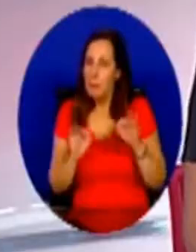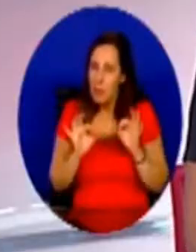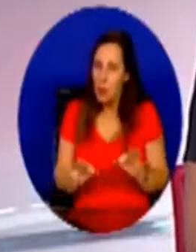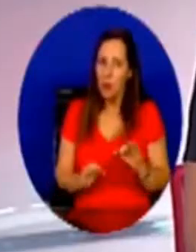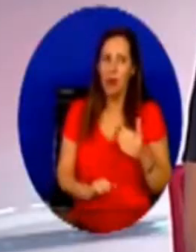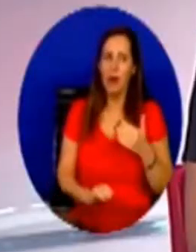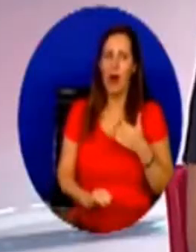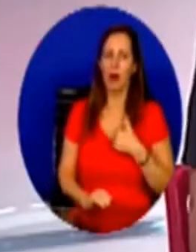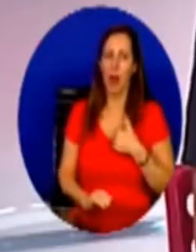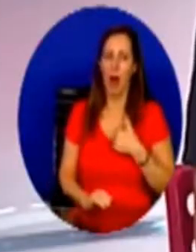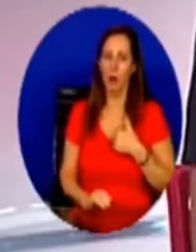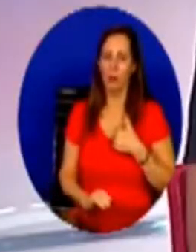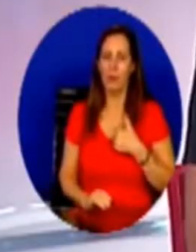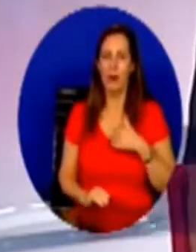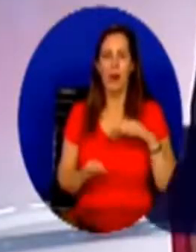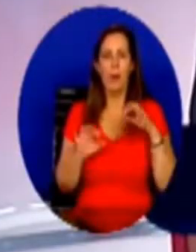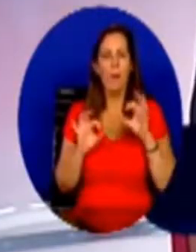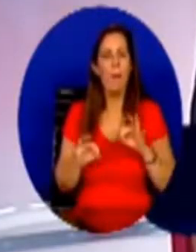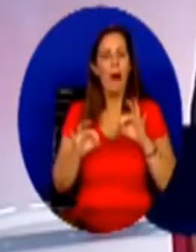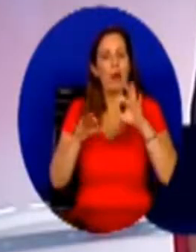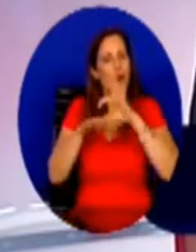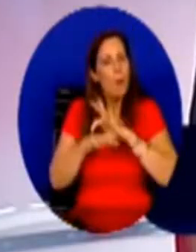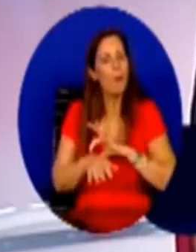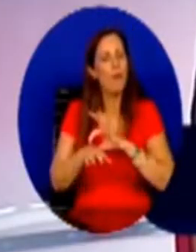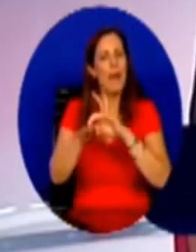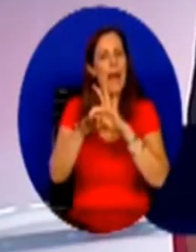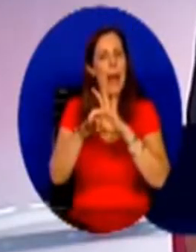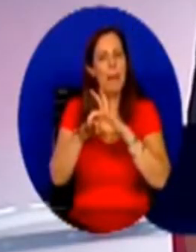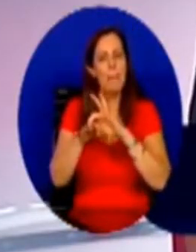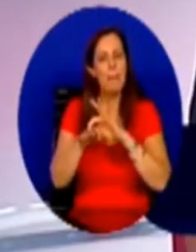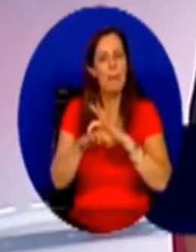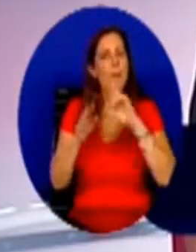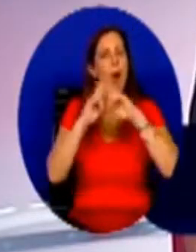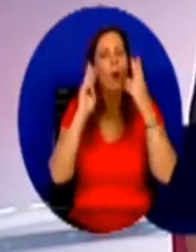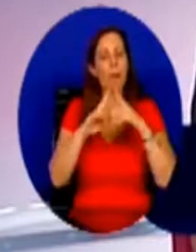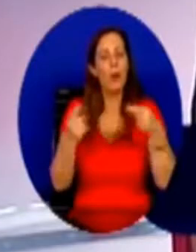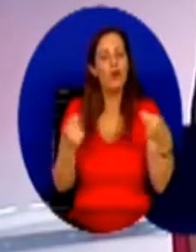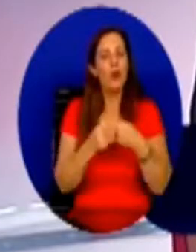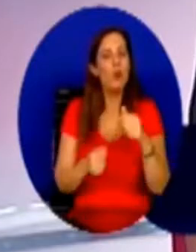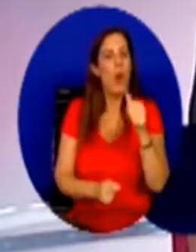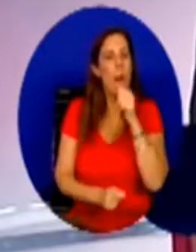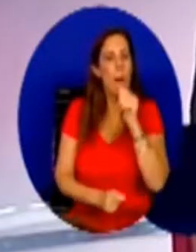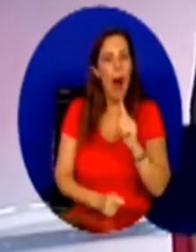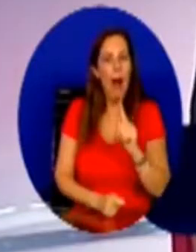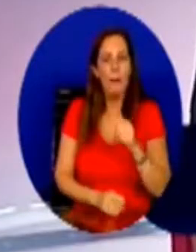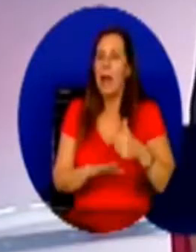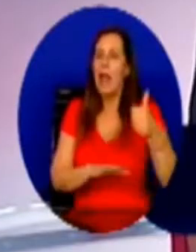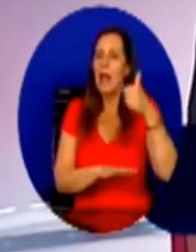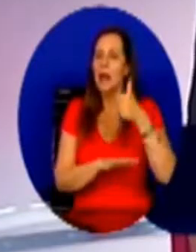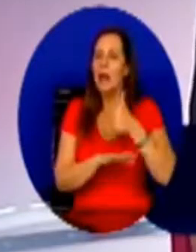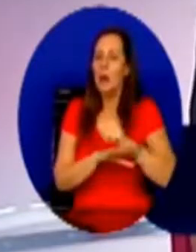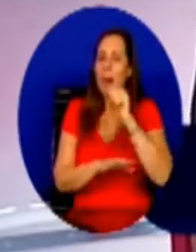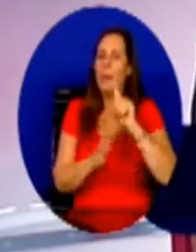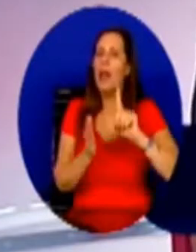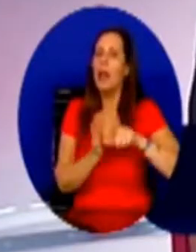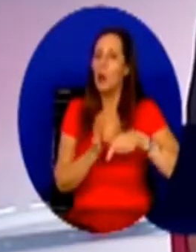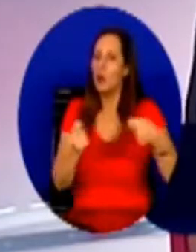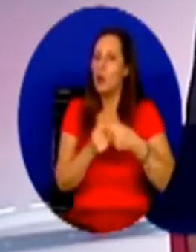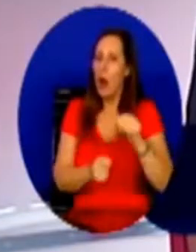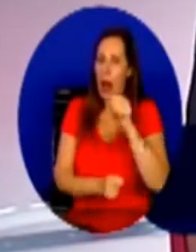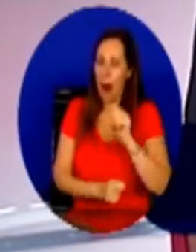אז אנחנו לגמרי מובילים את הזירה העולמית בכל מה שקשור למים, לניהול מים, לטכנולוגיית